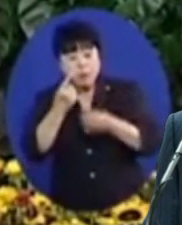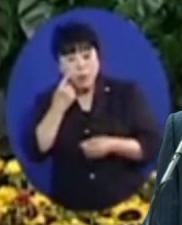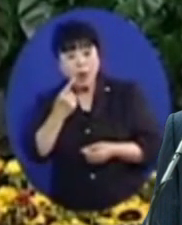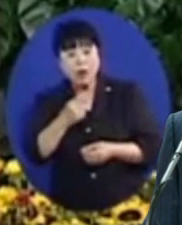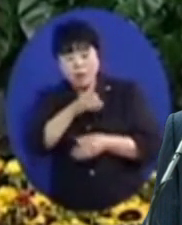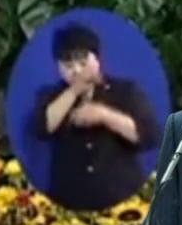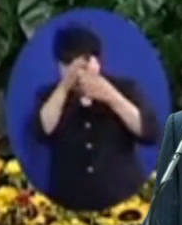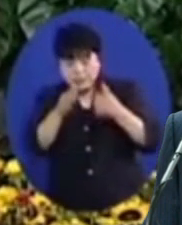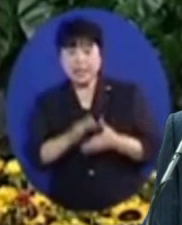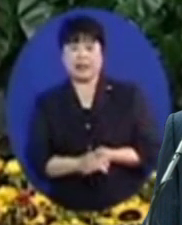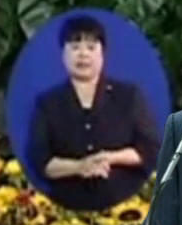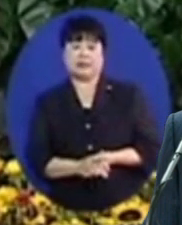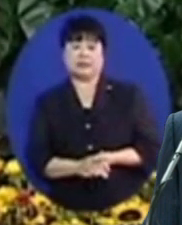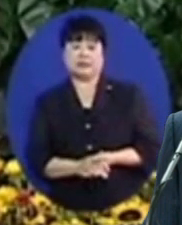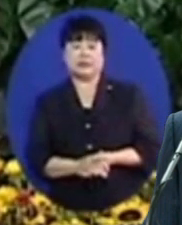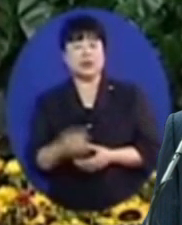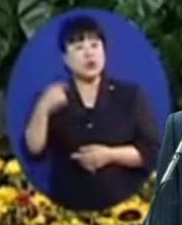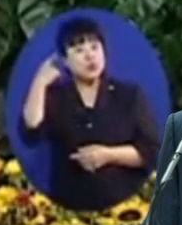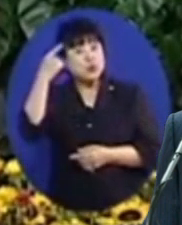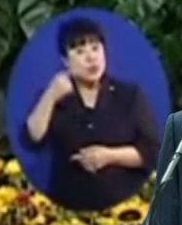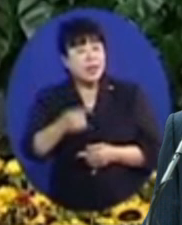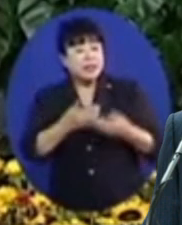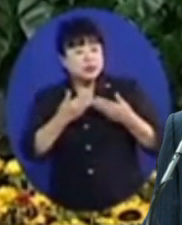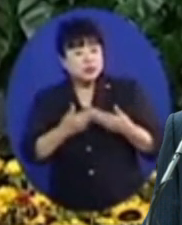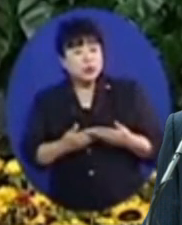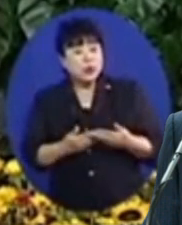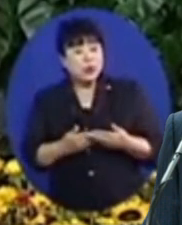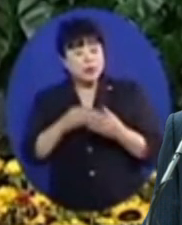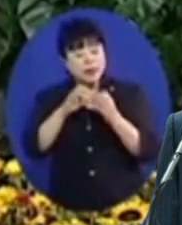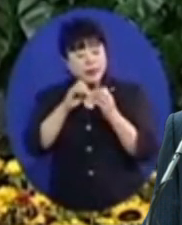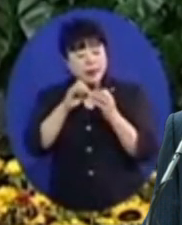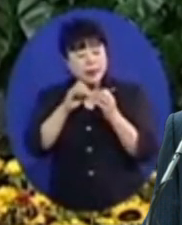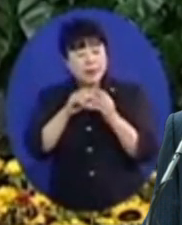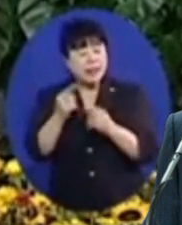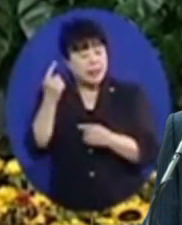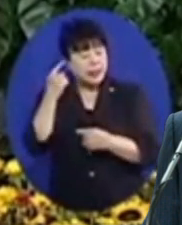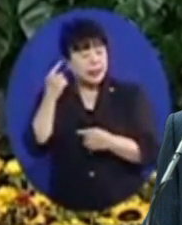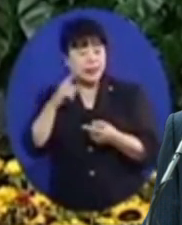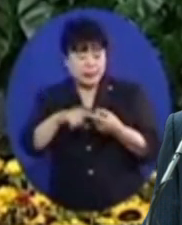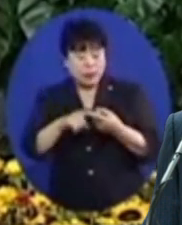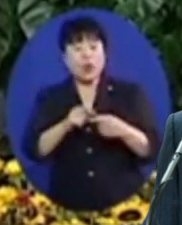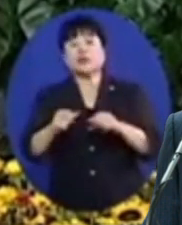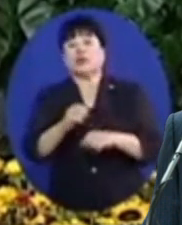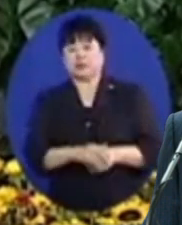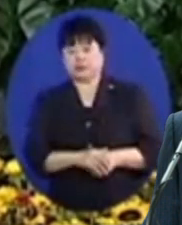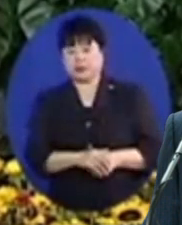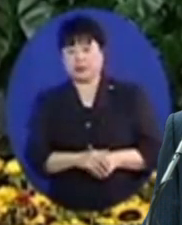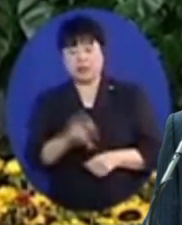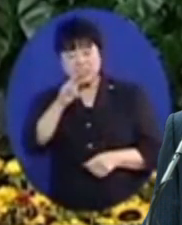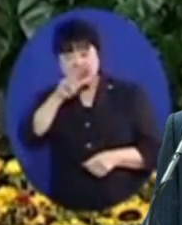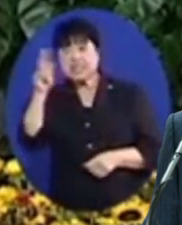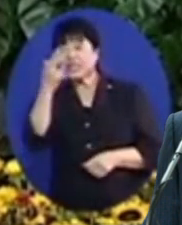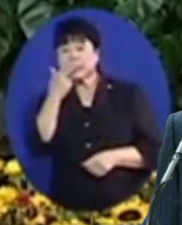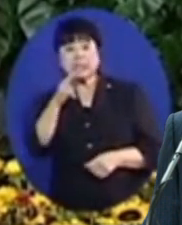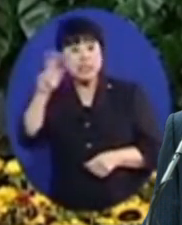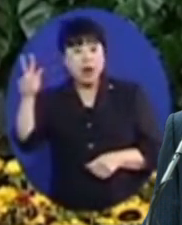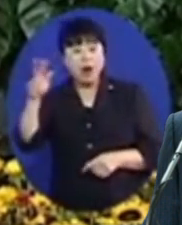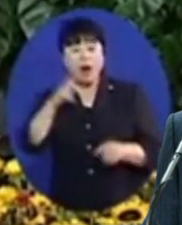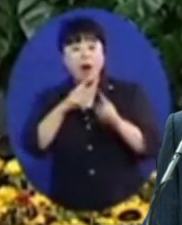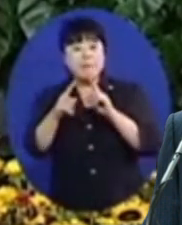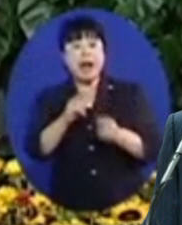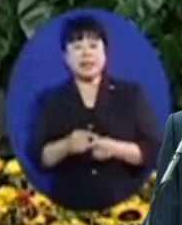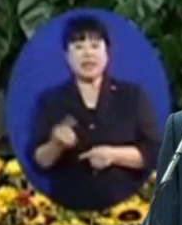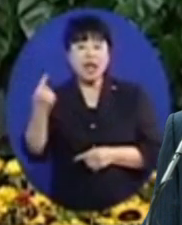평생 귓가에서 조용하게 소곤거리는 소리를 따라 행동했다고 합니다. 히틀러는 마귀가 그의